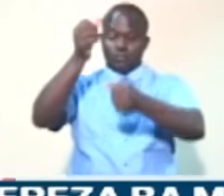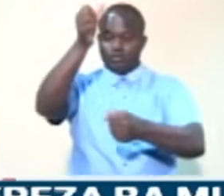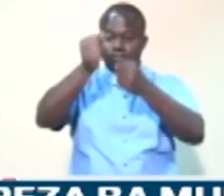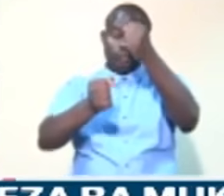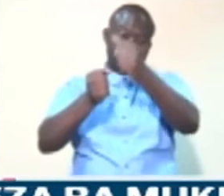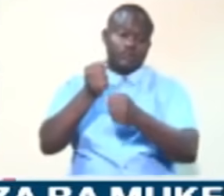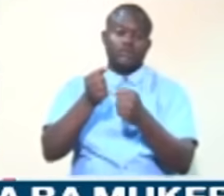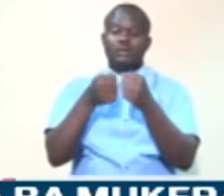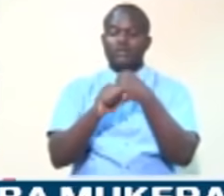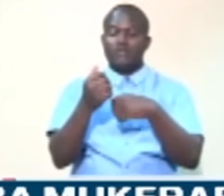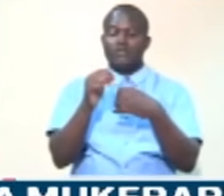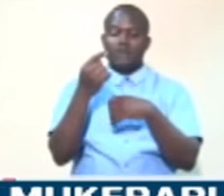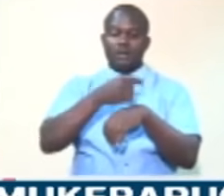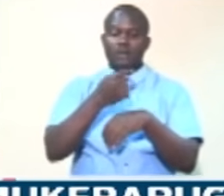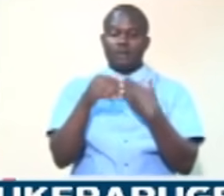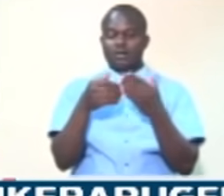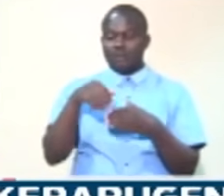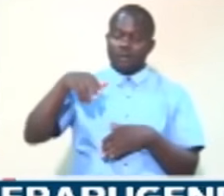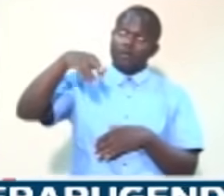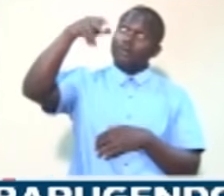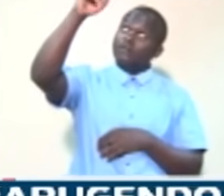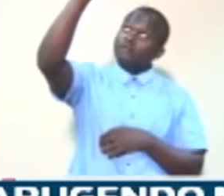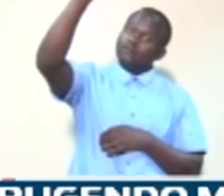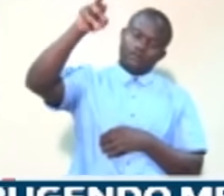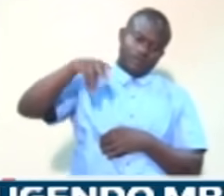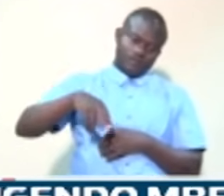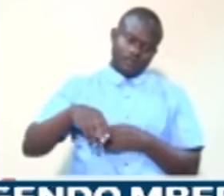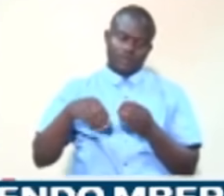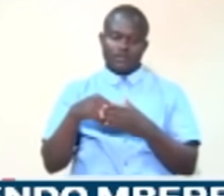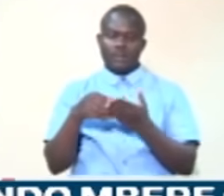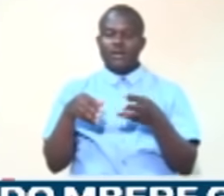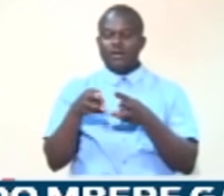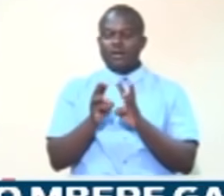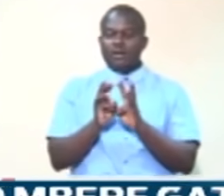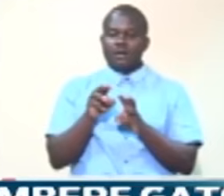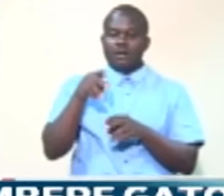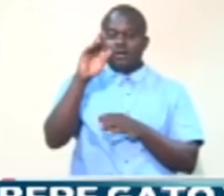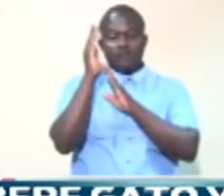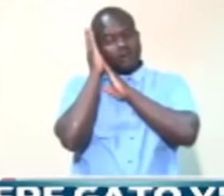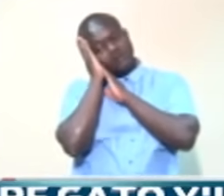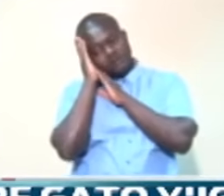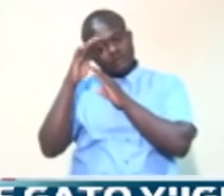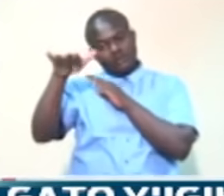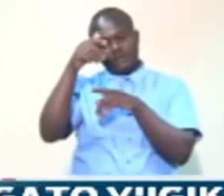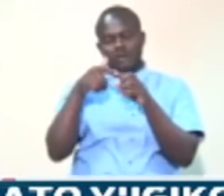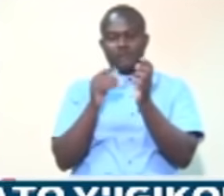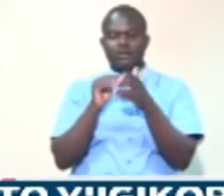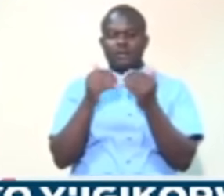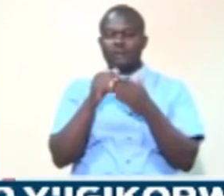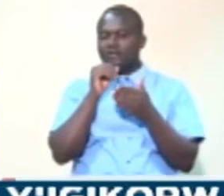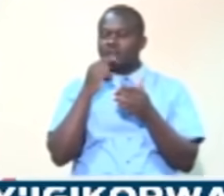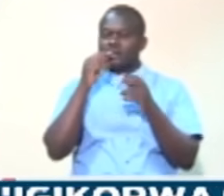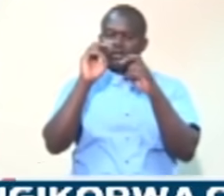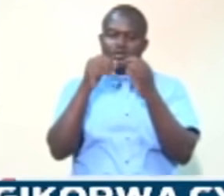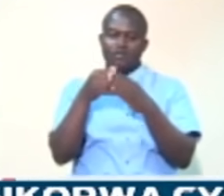imara umunsi umwe, umuntu akaba yagenda akagaruka, turi kushya na campsite ku buryo umuntu yagenda akararayo, ariko ntabwo ari kuvuga ngo ni